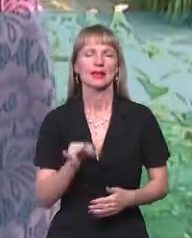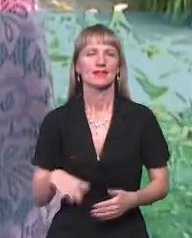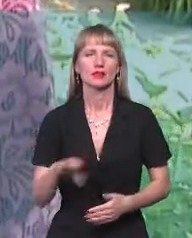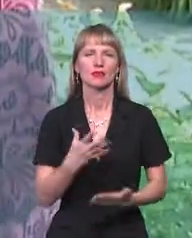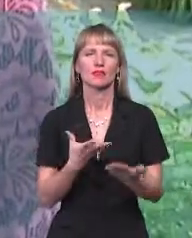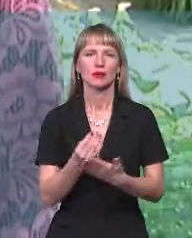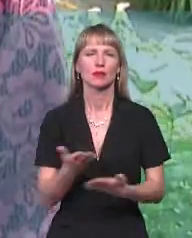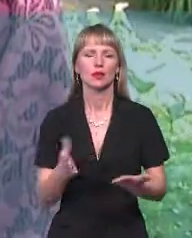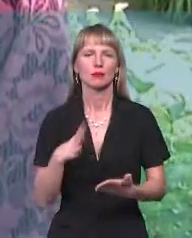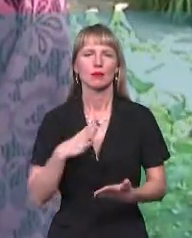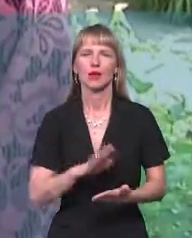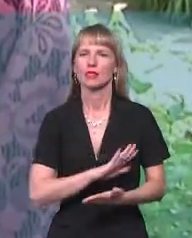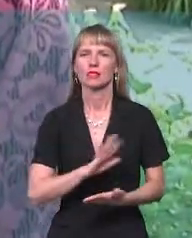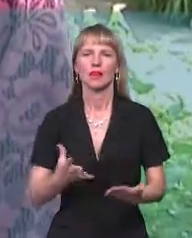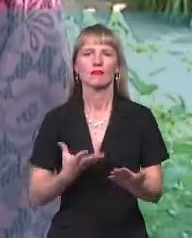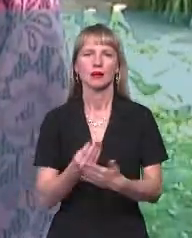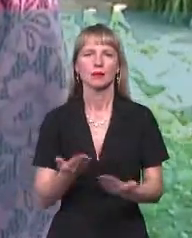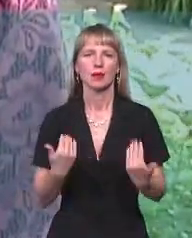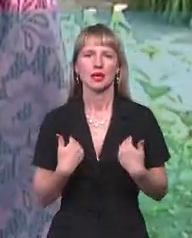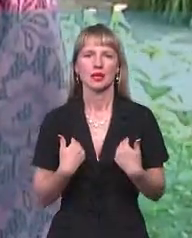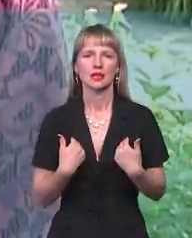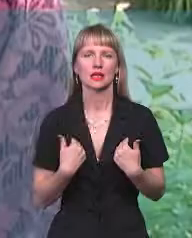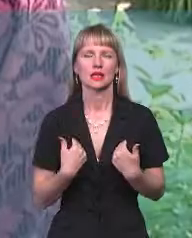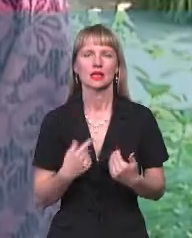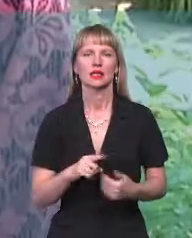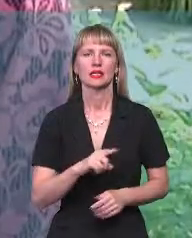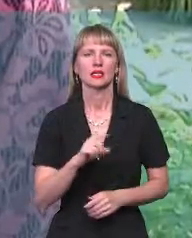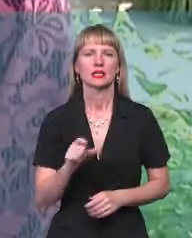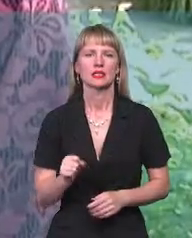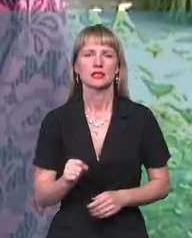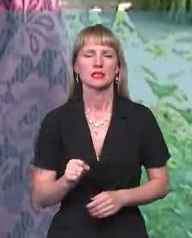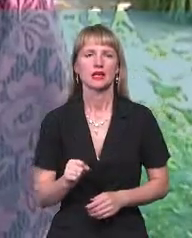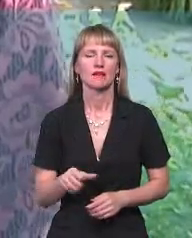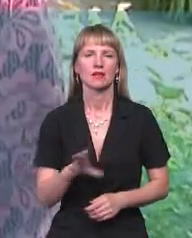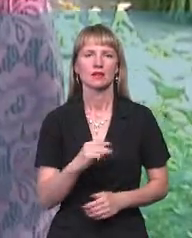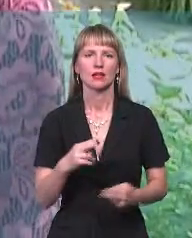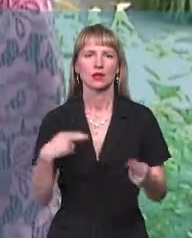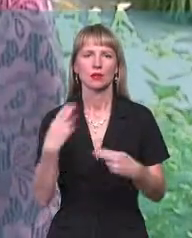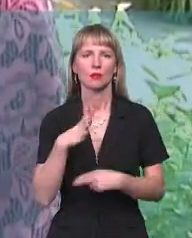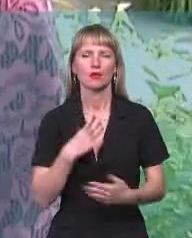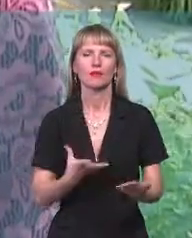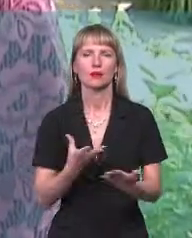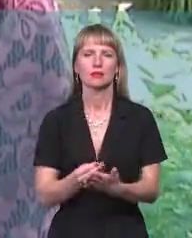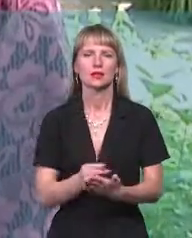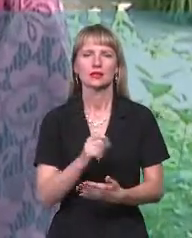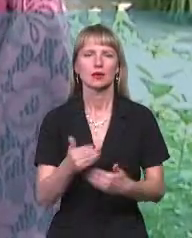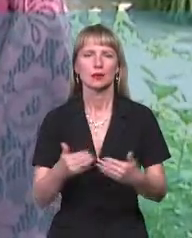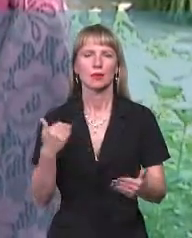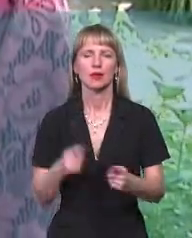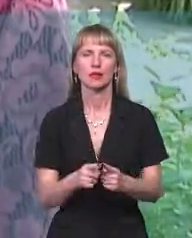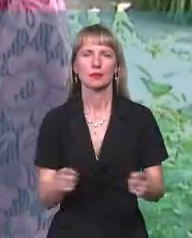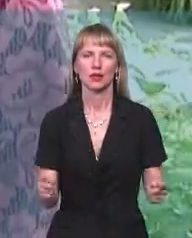виплати, які були не виплачені мені, за вся заборгованість була виплачена за попередні